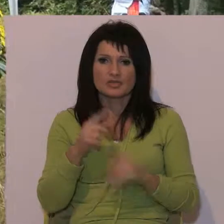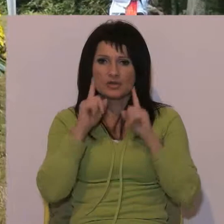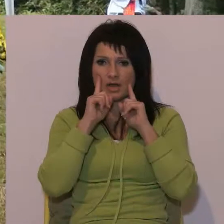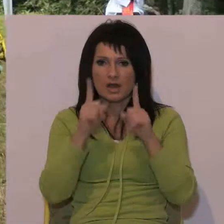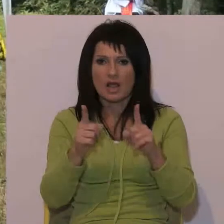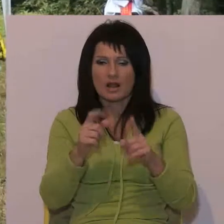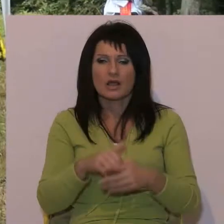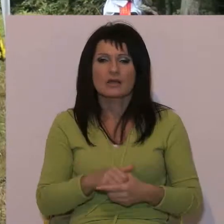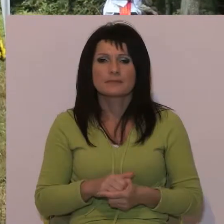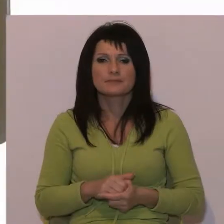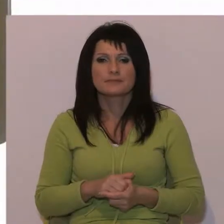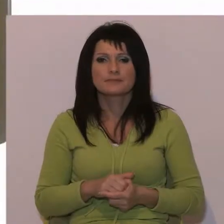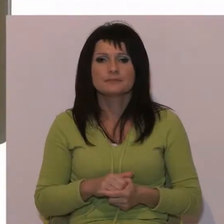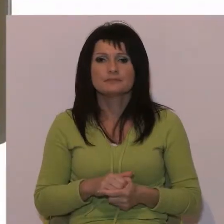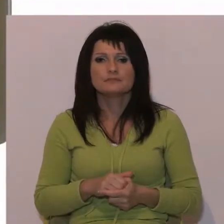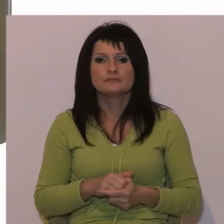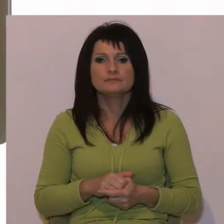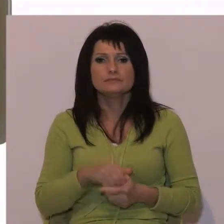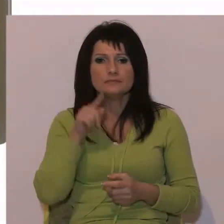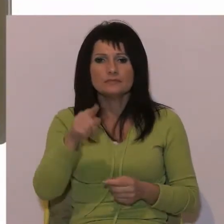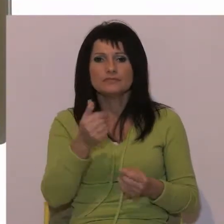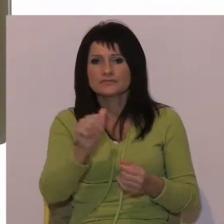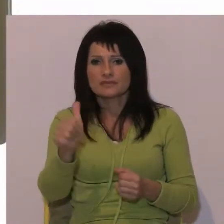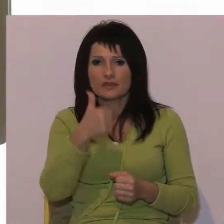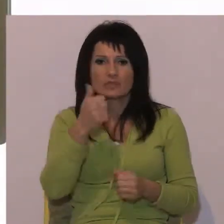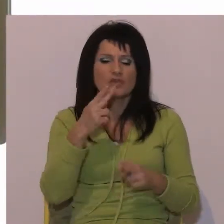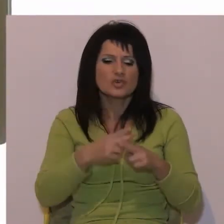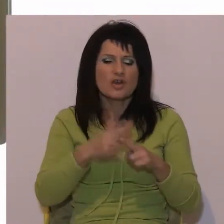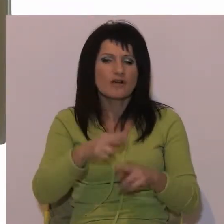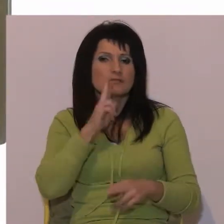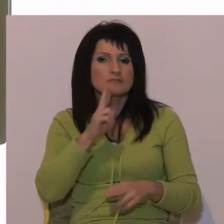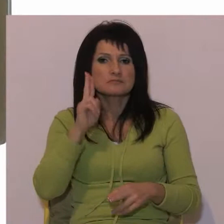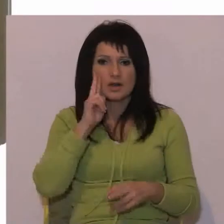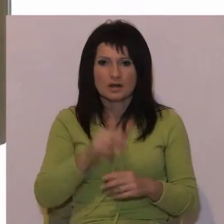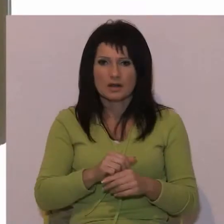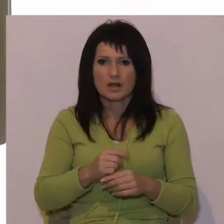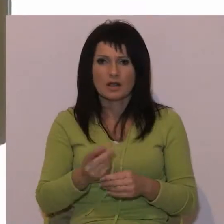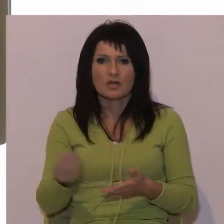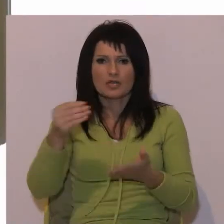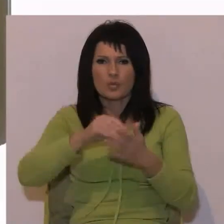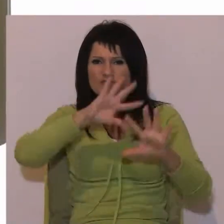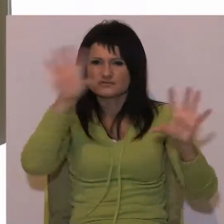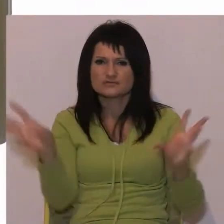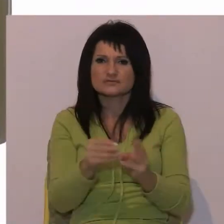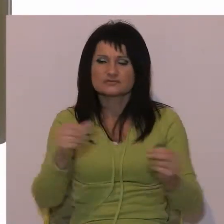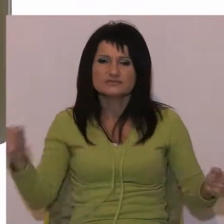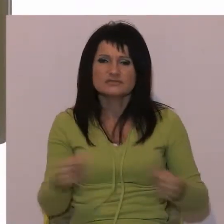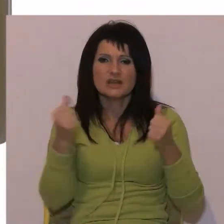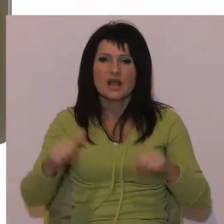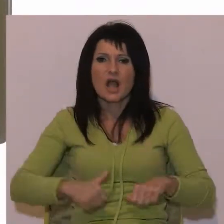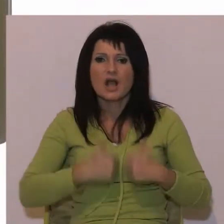i czy rzeczywistości. Oto biedna, schorowana matka dokładała wszelkich starań,